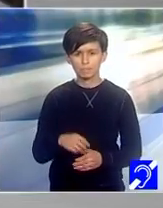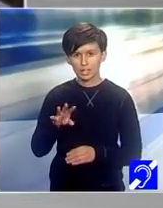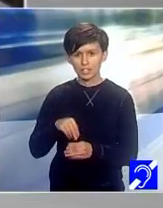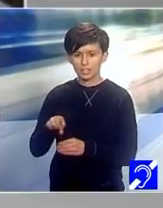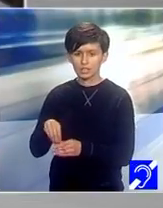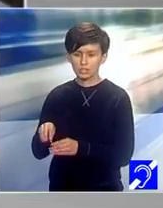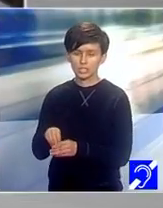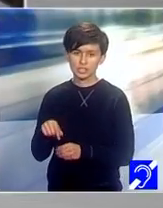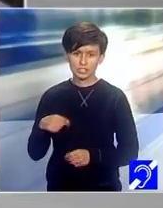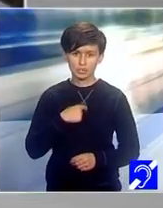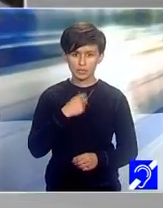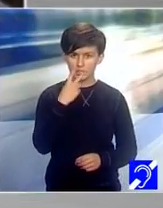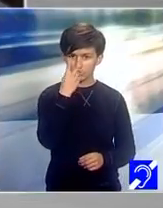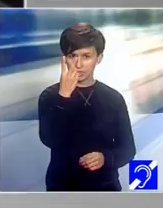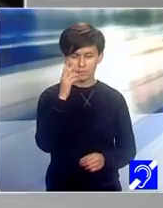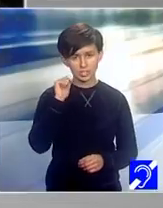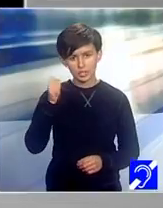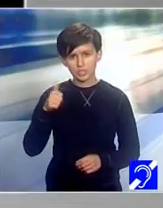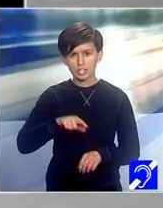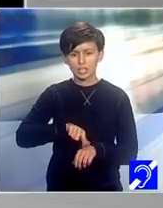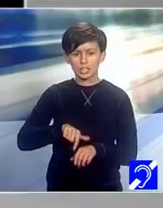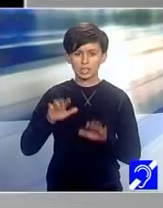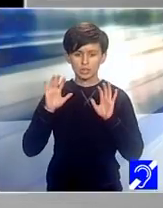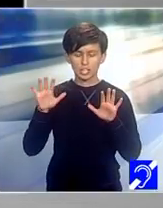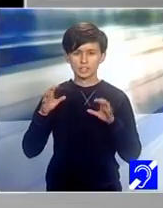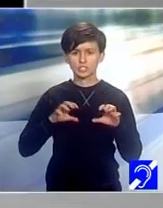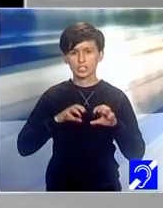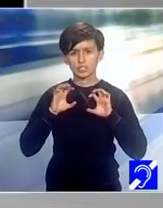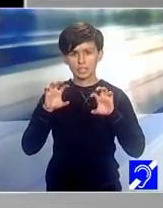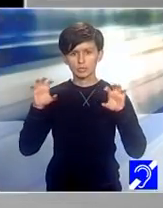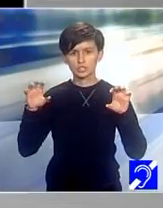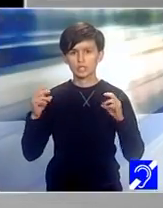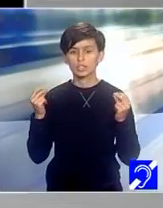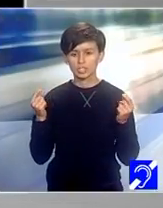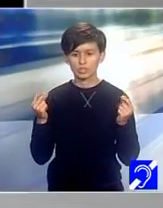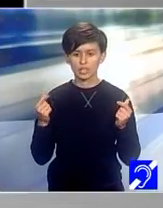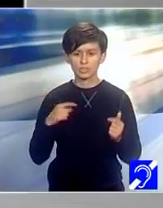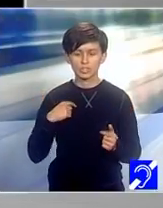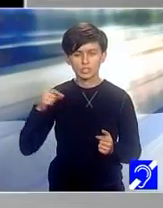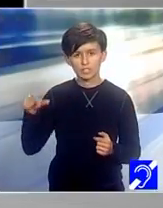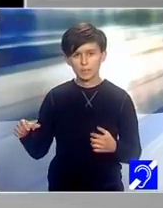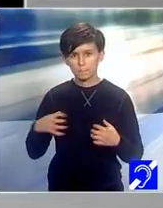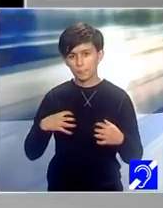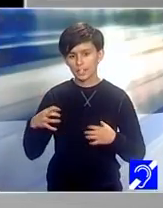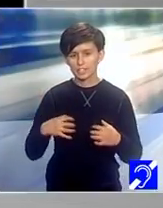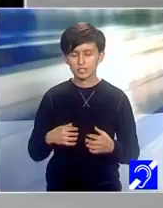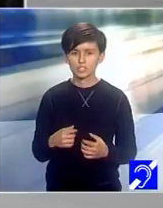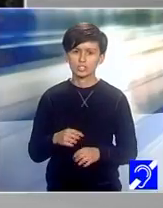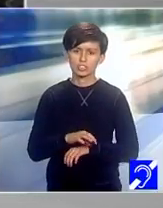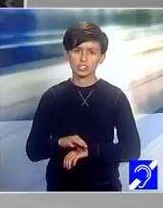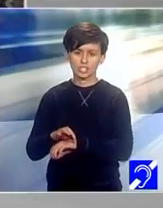la Muzeul Etnografic de la ora 10. O să fie artiștii prezenți acolo și